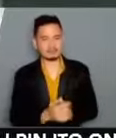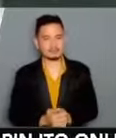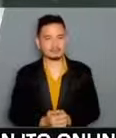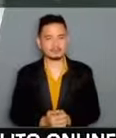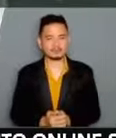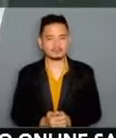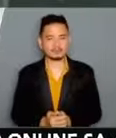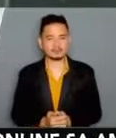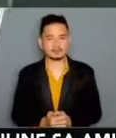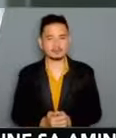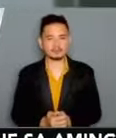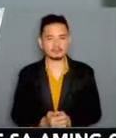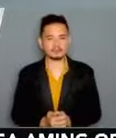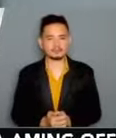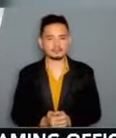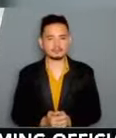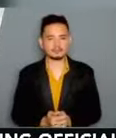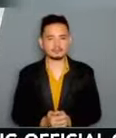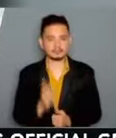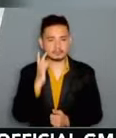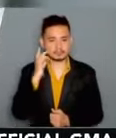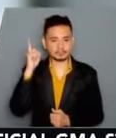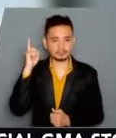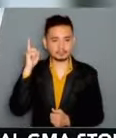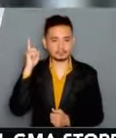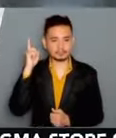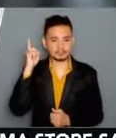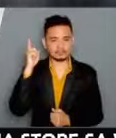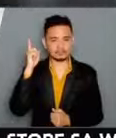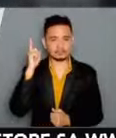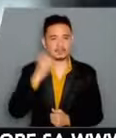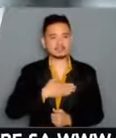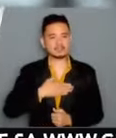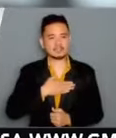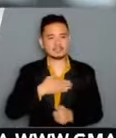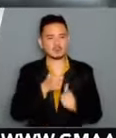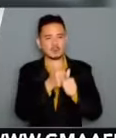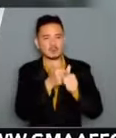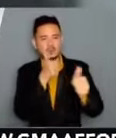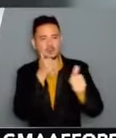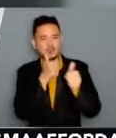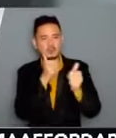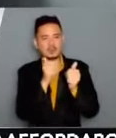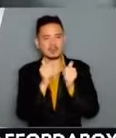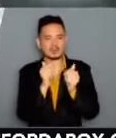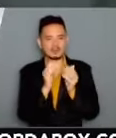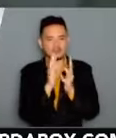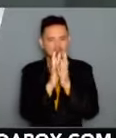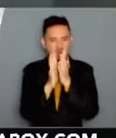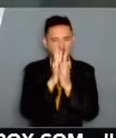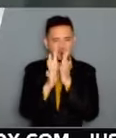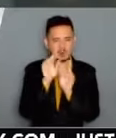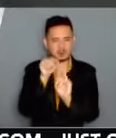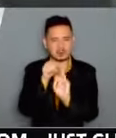no kaya alam mo para maiiwasan ng Aberya no Iwasan na lang dumaan sa etsa baso lalo kung h naman autorización